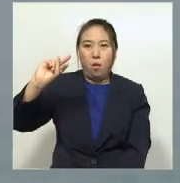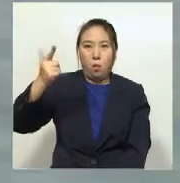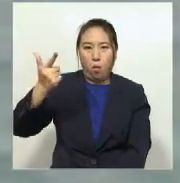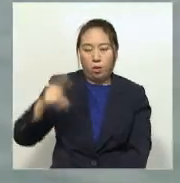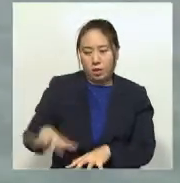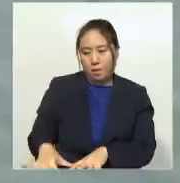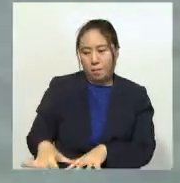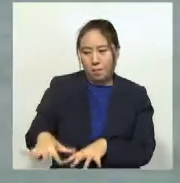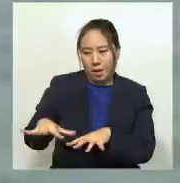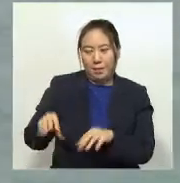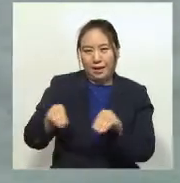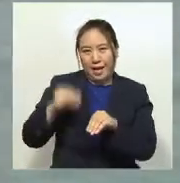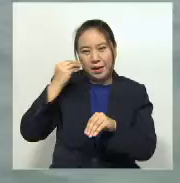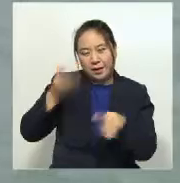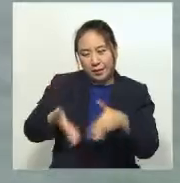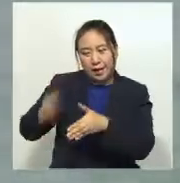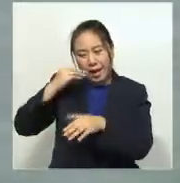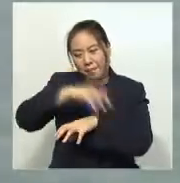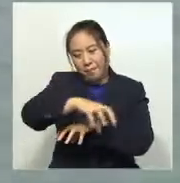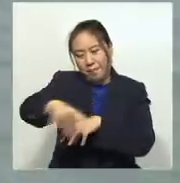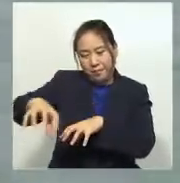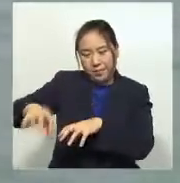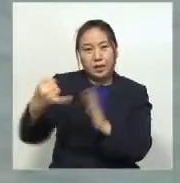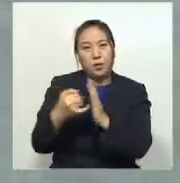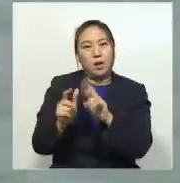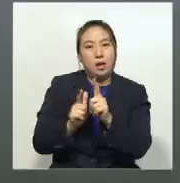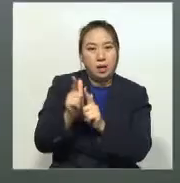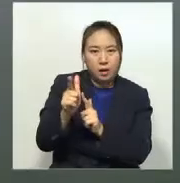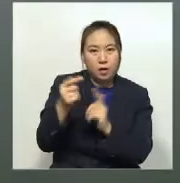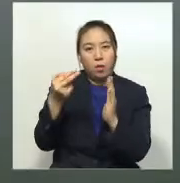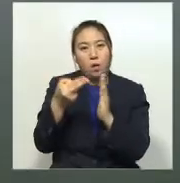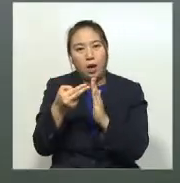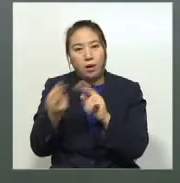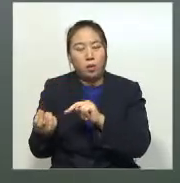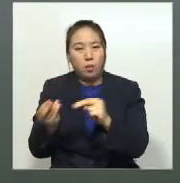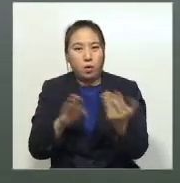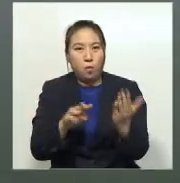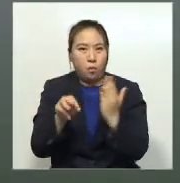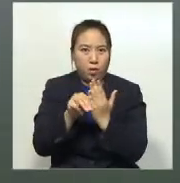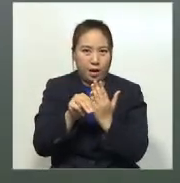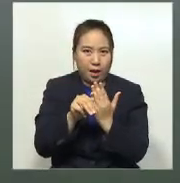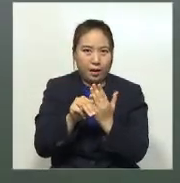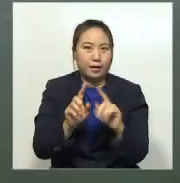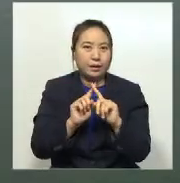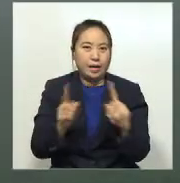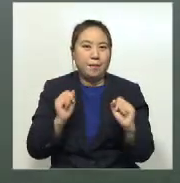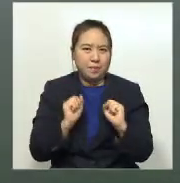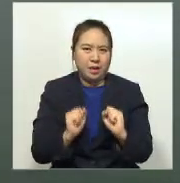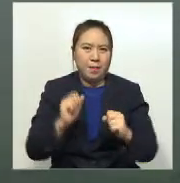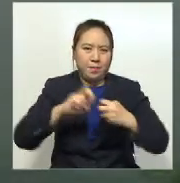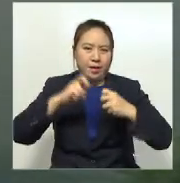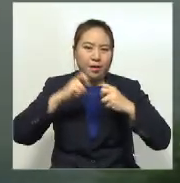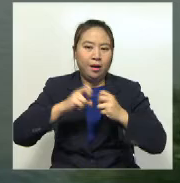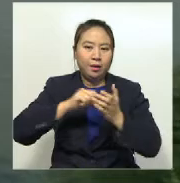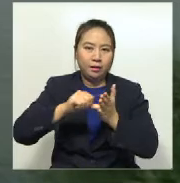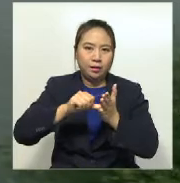ขึ้นในพ้นที่ริมฝั่งแ่น้ของทั้งจัหวดเลย น้องไ่ นครนม และมุกดาหารแต่ก็จะพยายามแ้ไขป